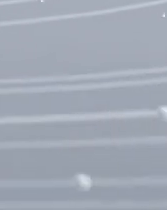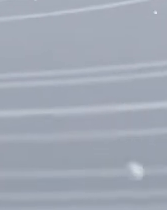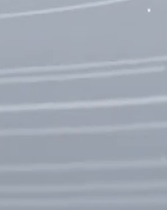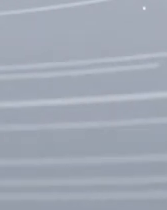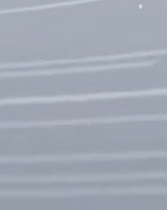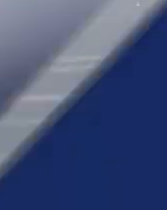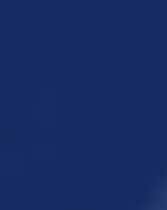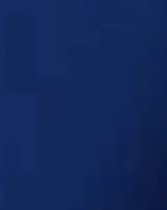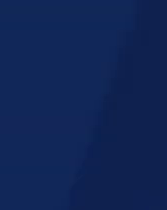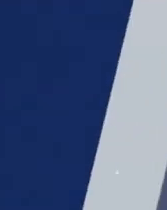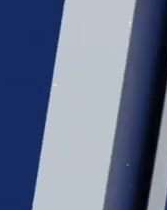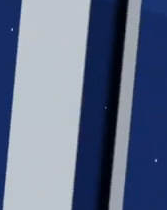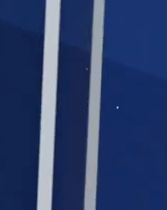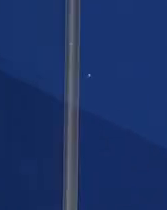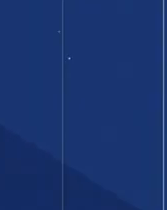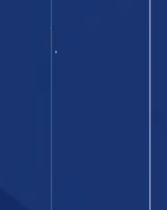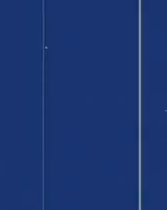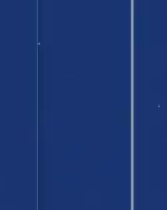으